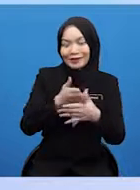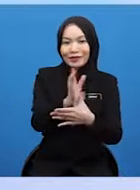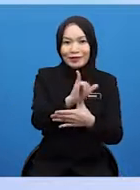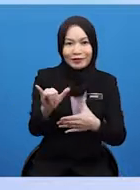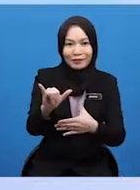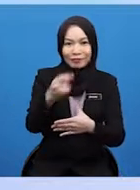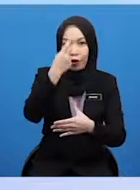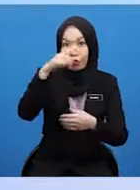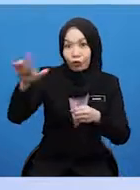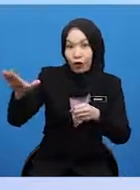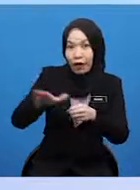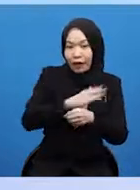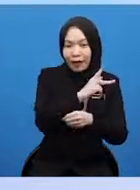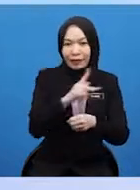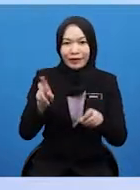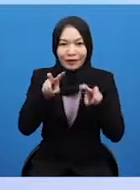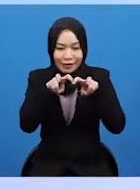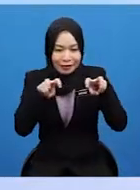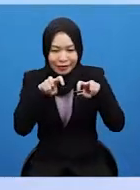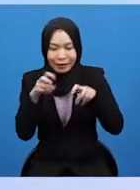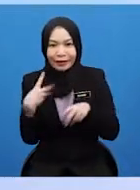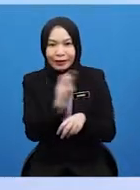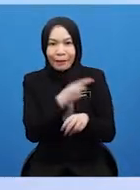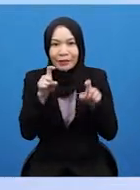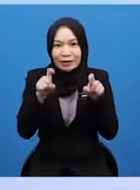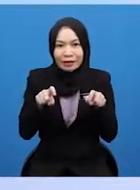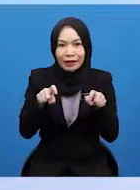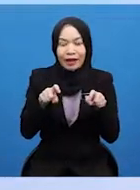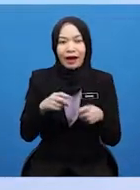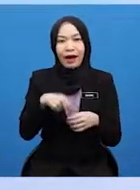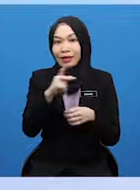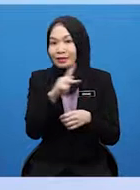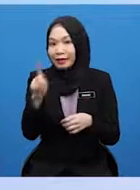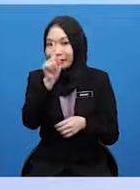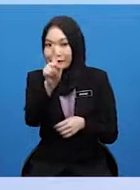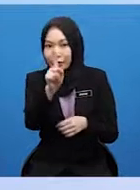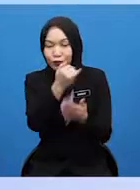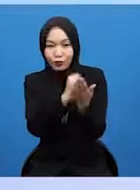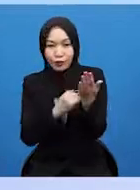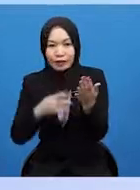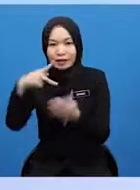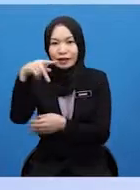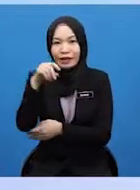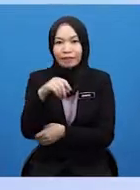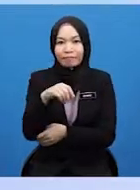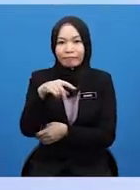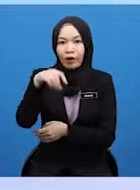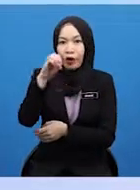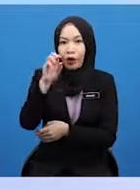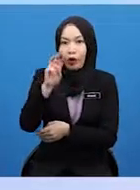haruslah menghasilkan satu lukisan komprehensif untuk beg kertas dan poster. Tahukah